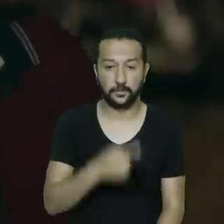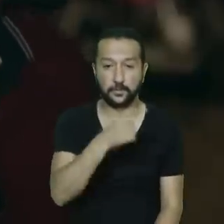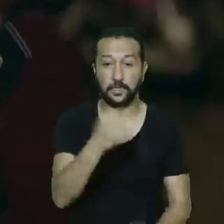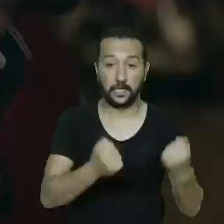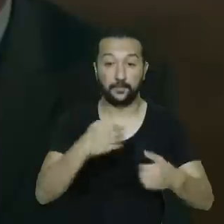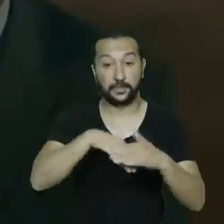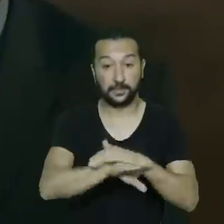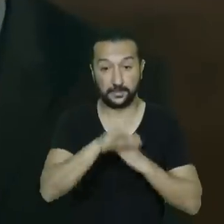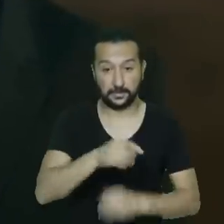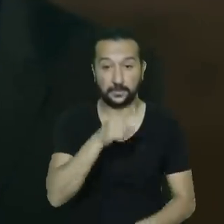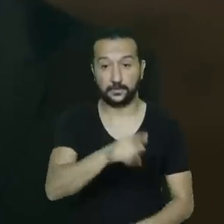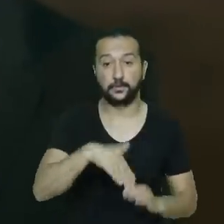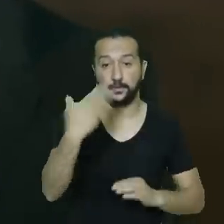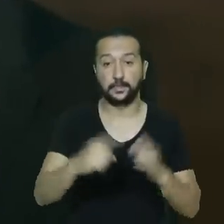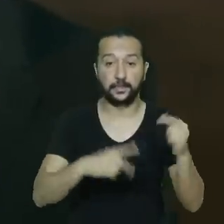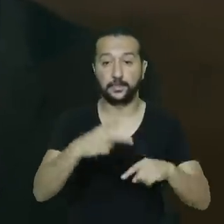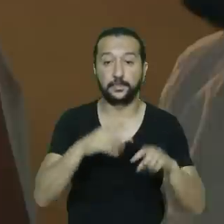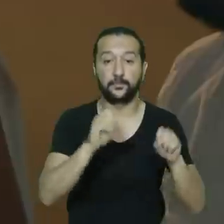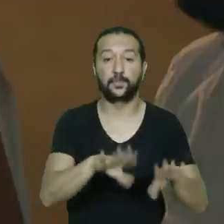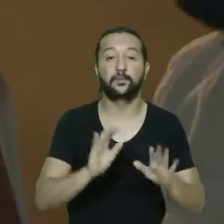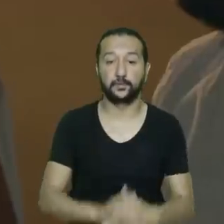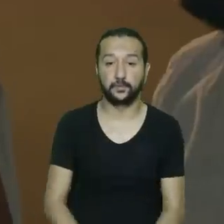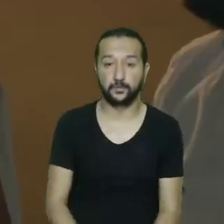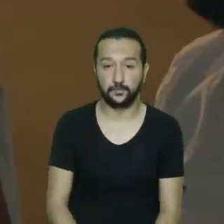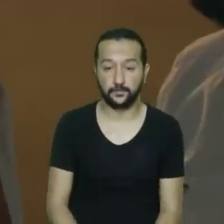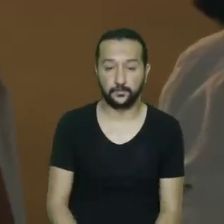Arabayı saklayacağız. Gerideyiz bırakmayacağız.